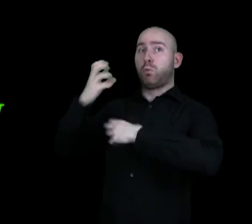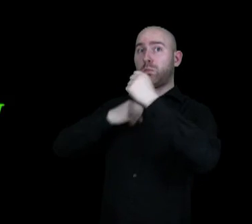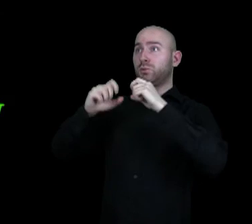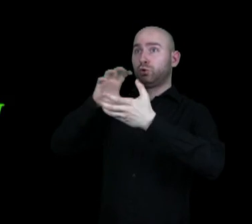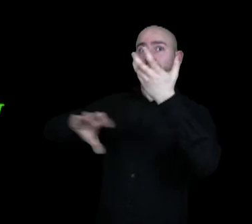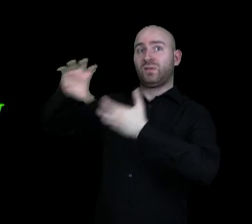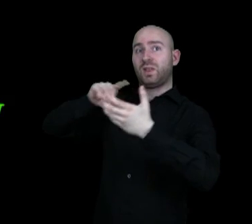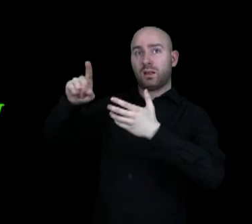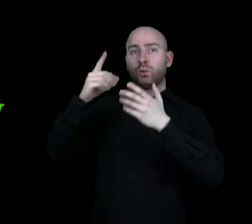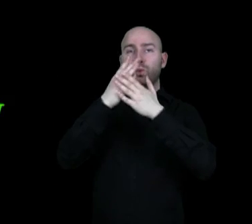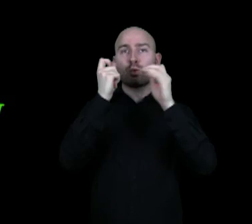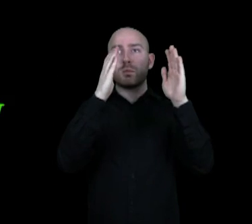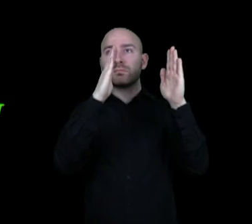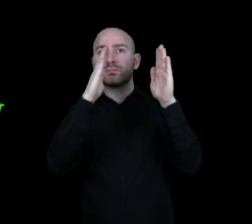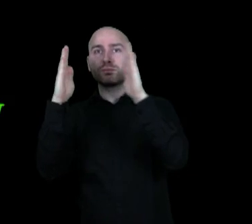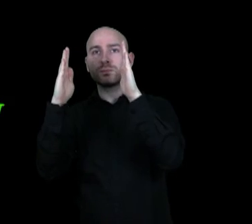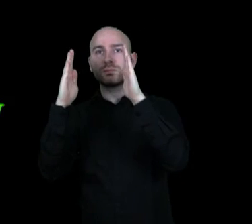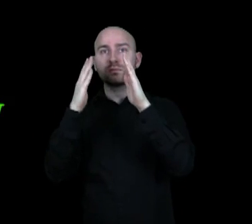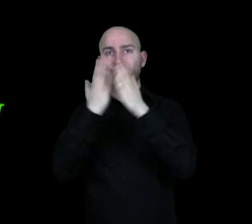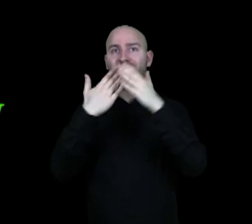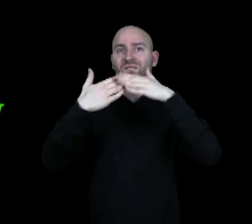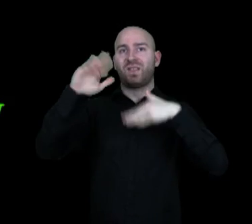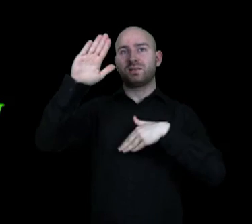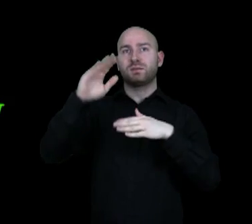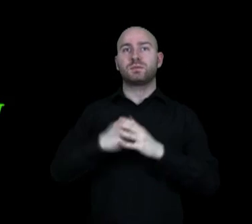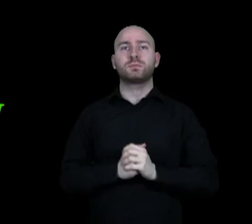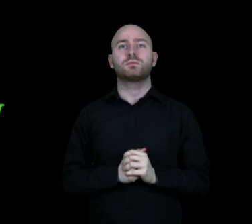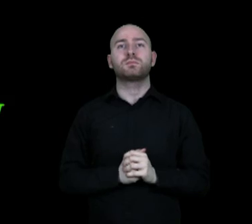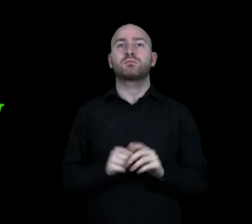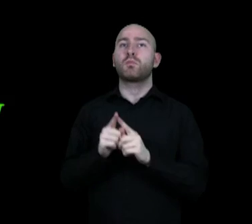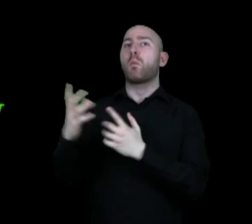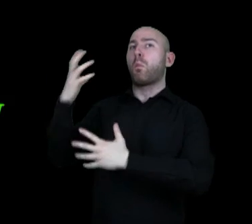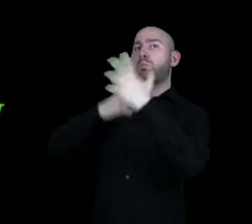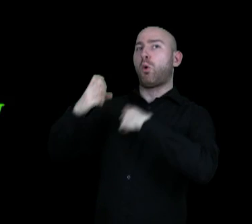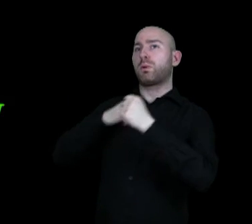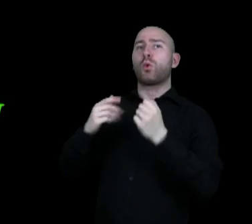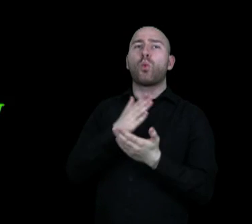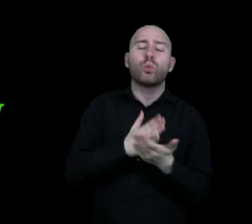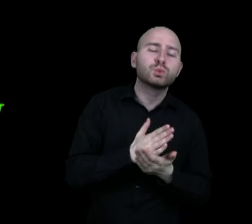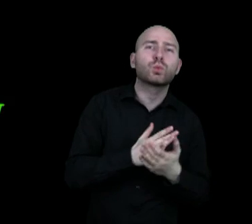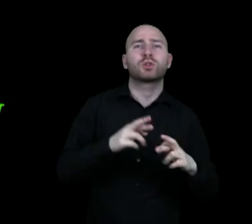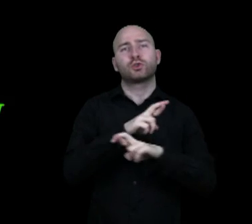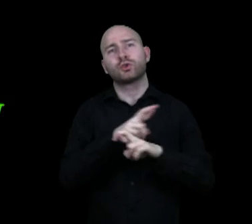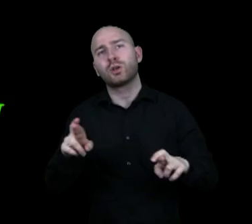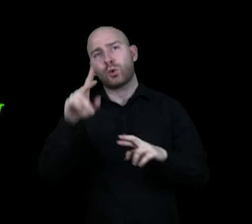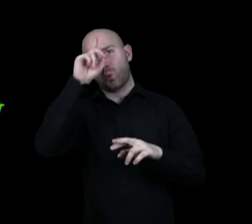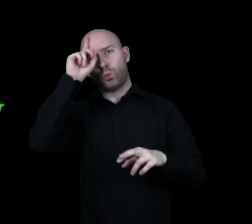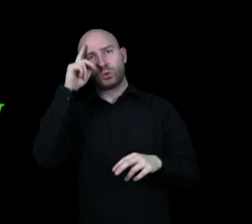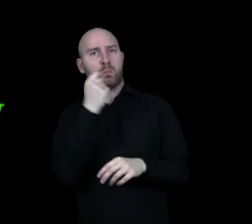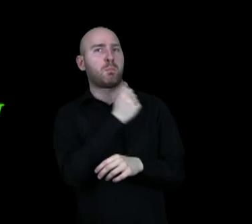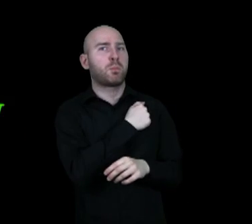będzie większy popyt na dobra i usługi. Ludzie będą pożyczać i wydawać. W ten sposób pobudzicie gospodarkę.